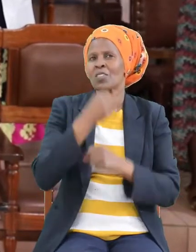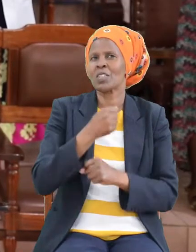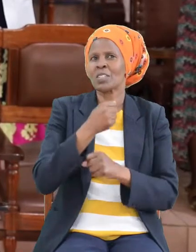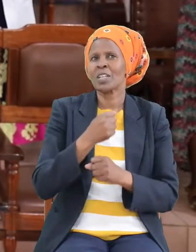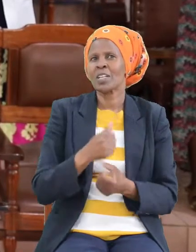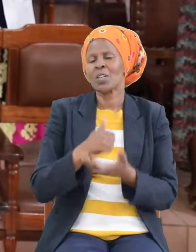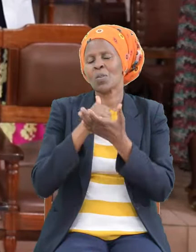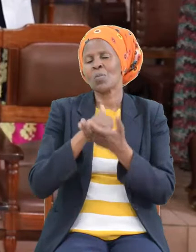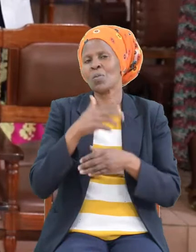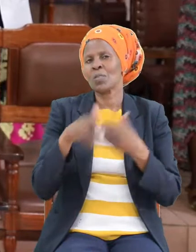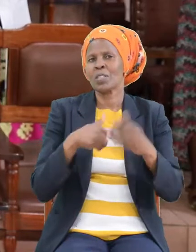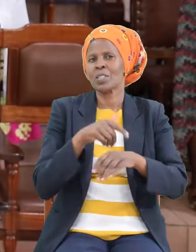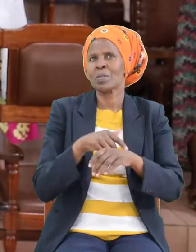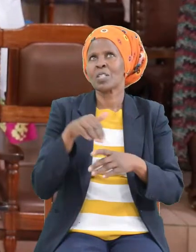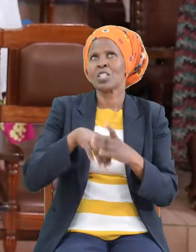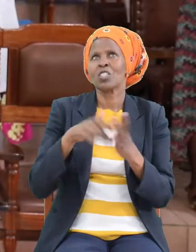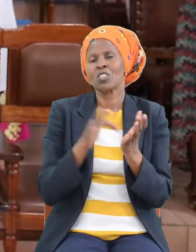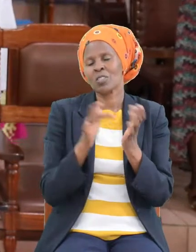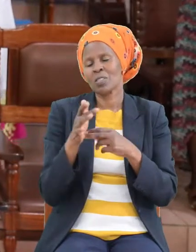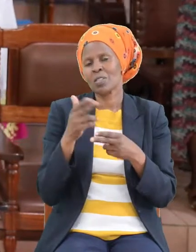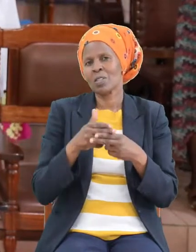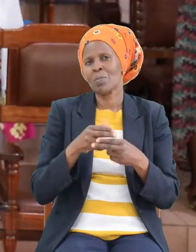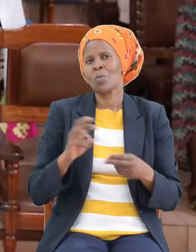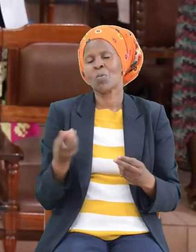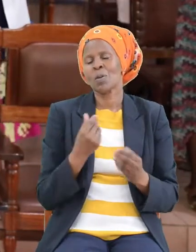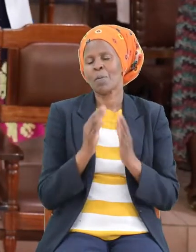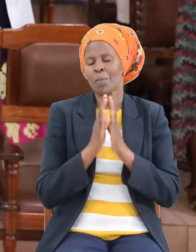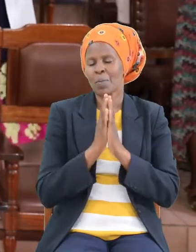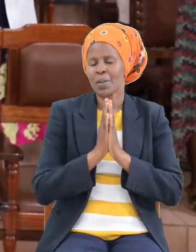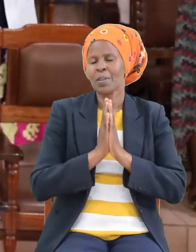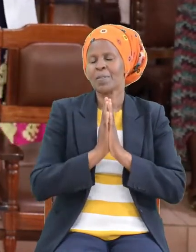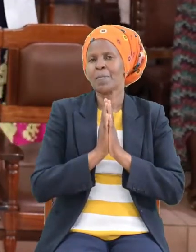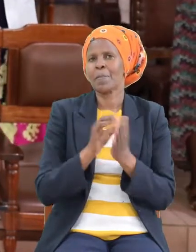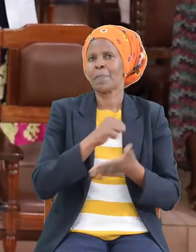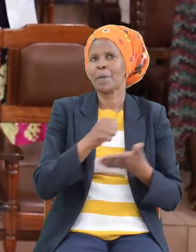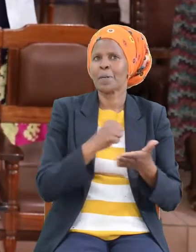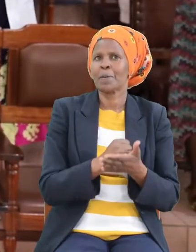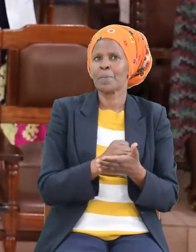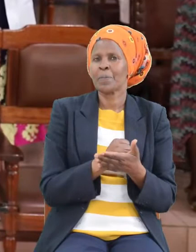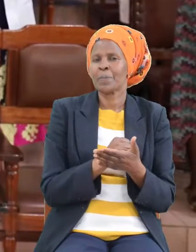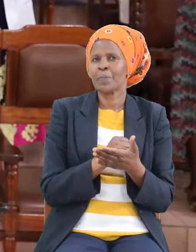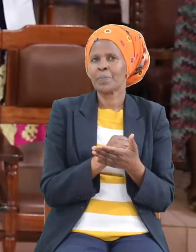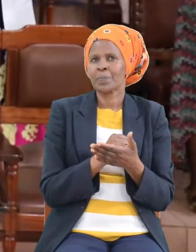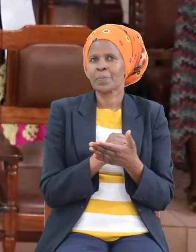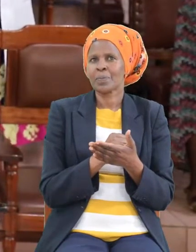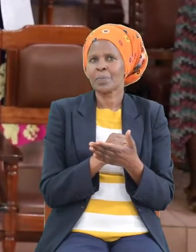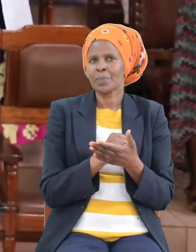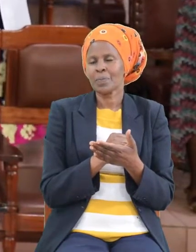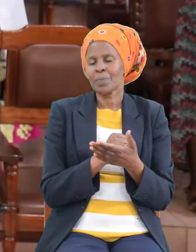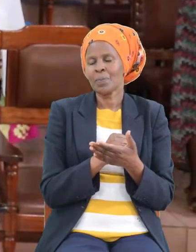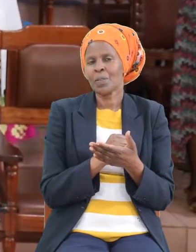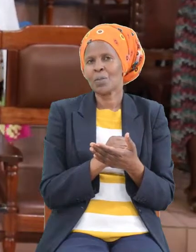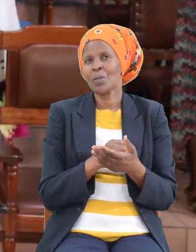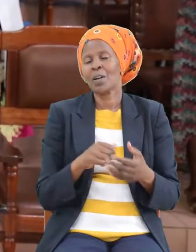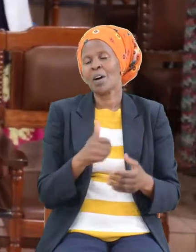msaada wetu wakati wote, kwa sababu tuomba haya katika jina la Yesu Kristo aliye Bwana mkombozi wetu. Tukiwa tumesimama hivyo, tutakili